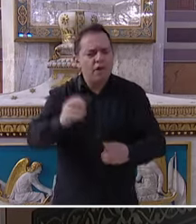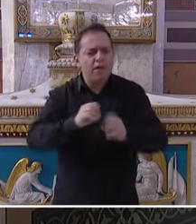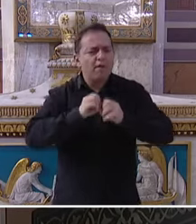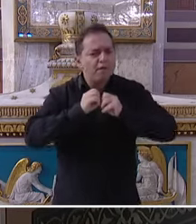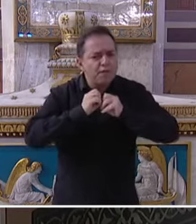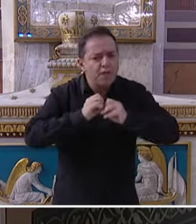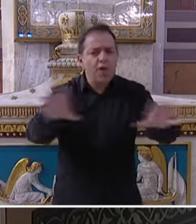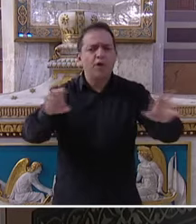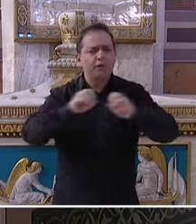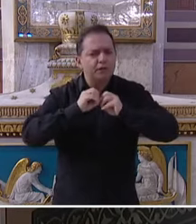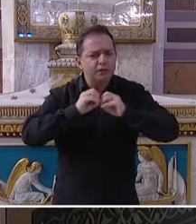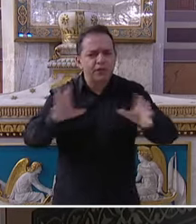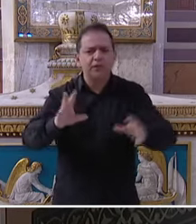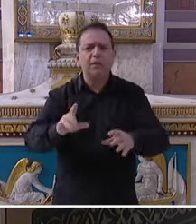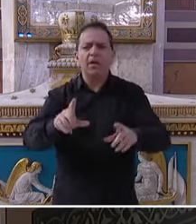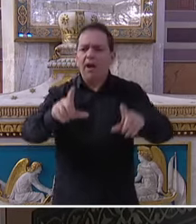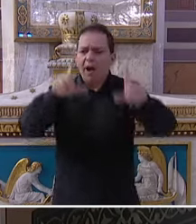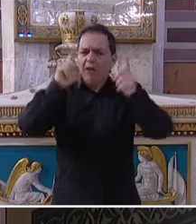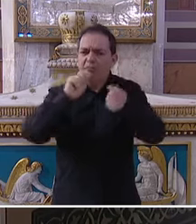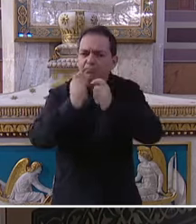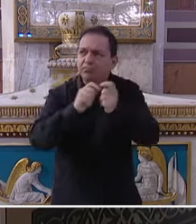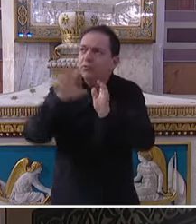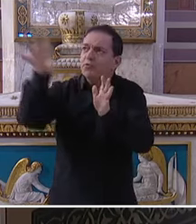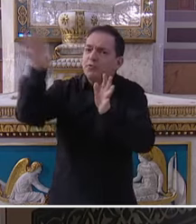φωτισμό και τον αγιασμό του Θεού.